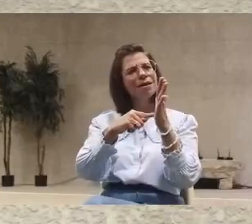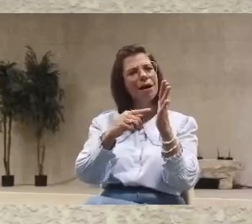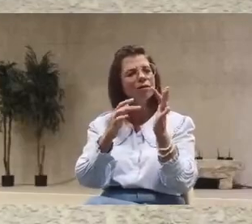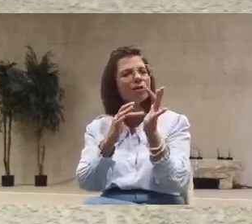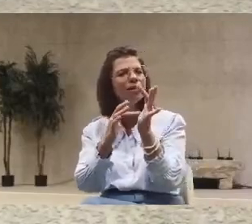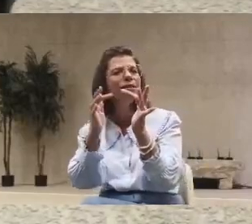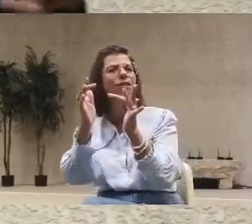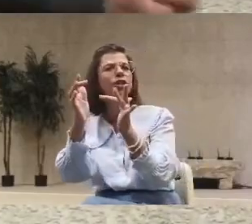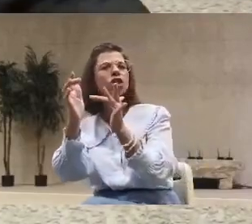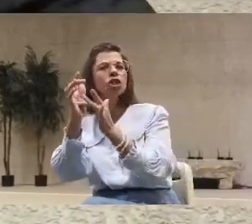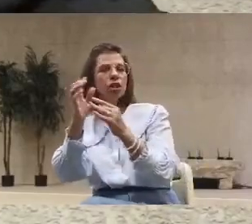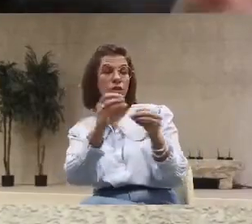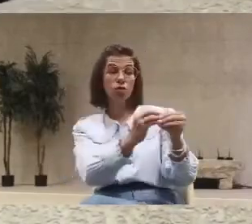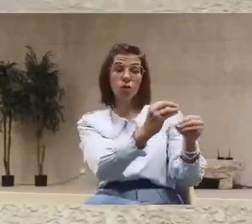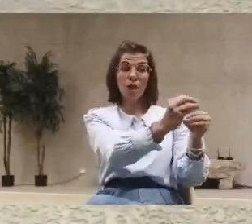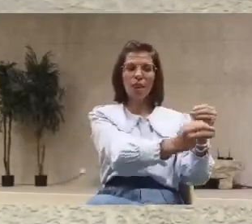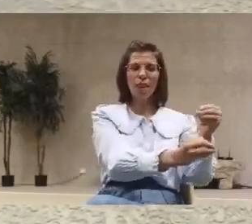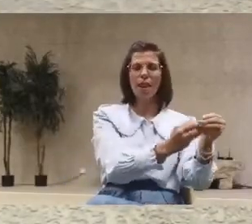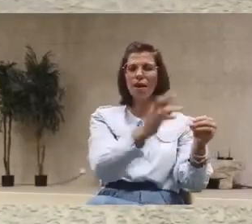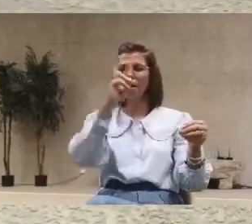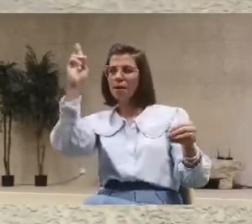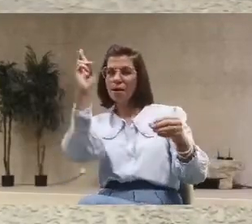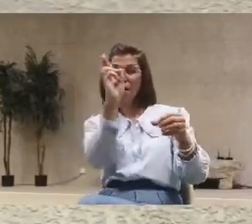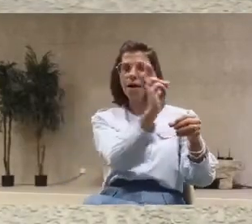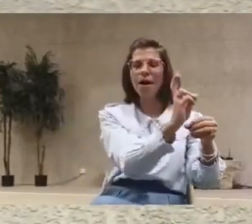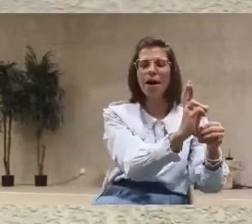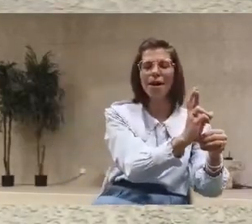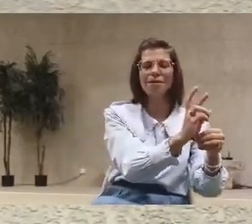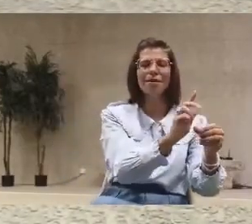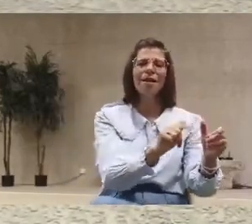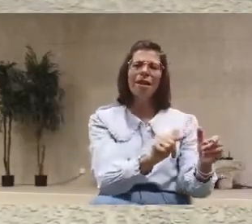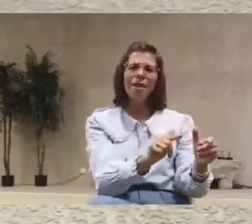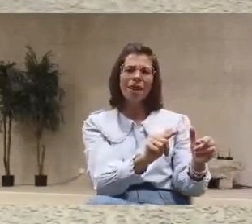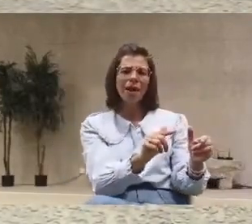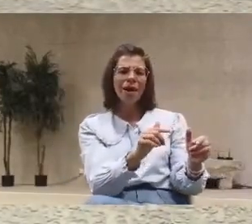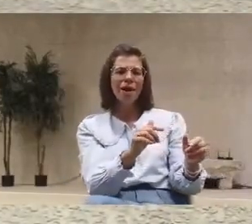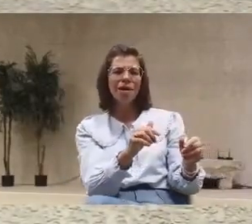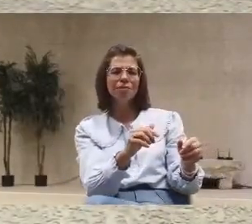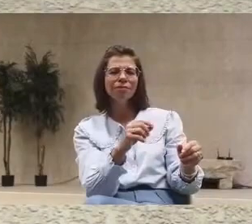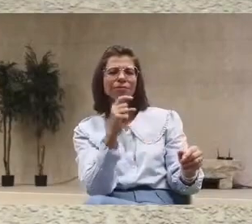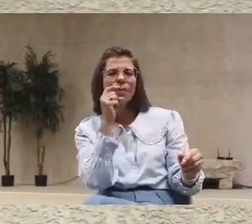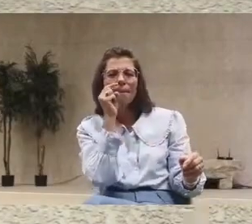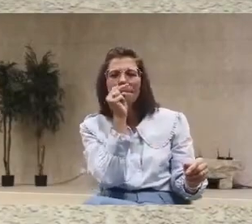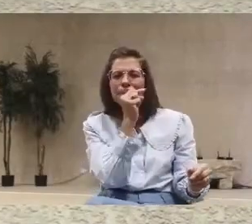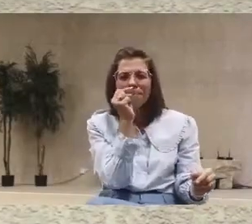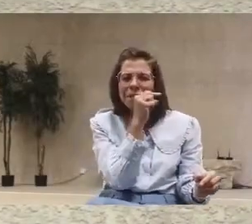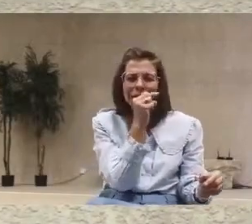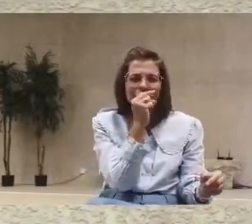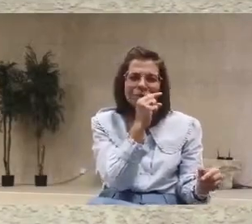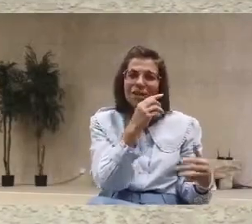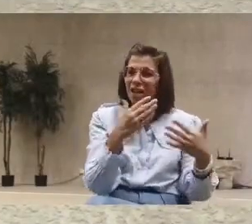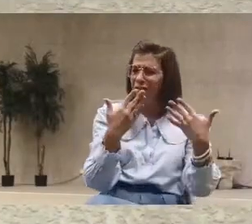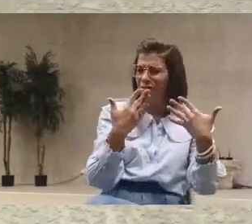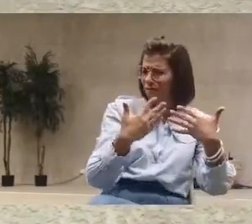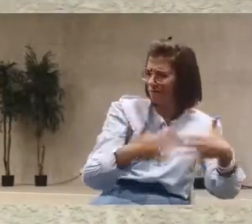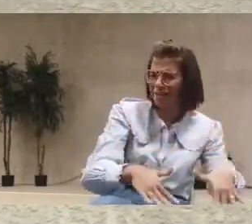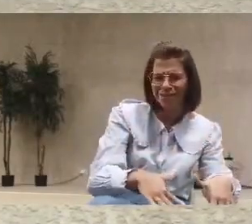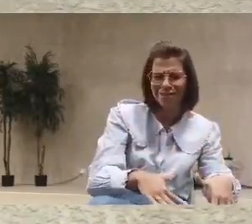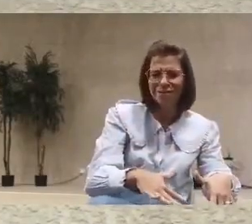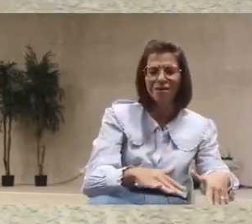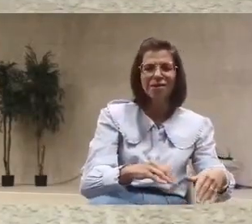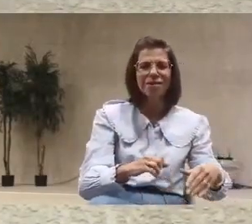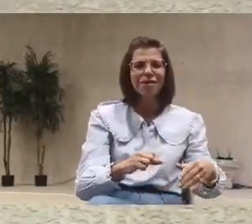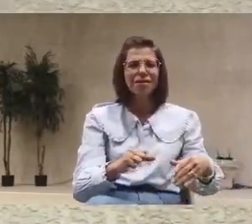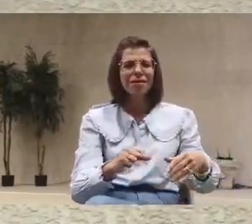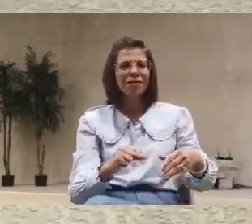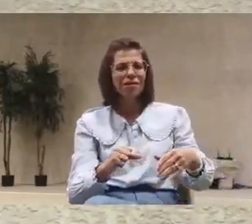Même la création va être affranchie de la malédiction, le loup avec l'agneau, l'enfant pourra mettre même la main dans